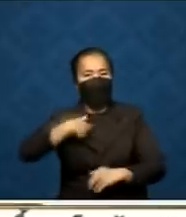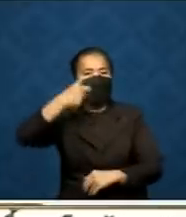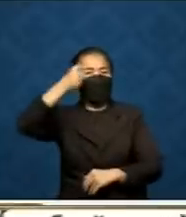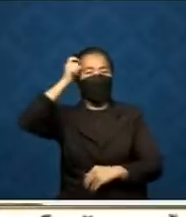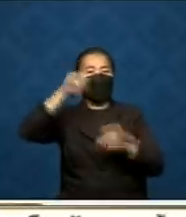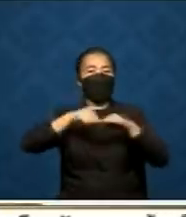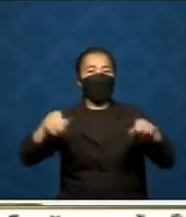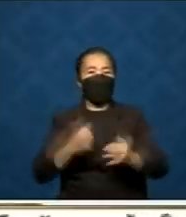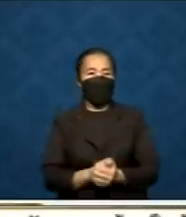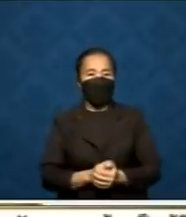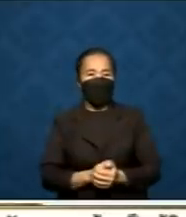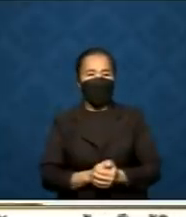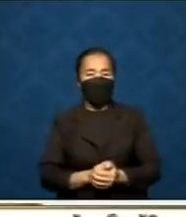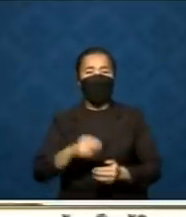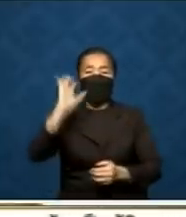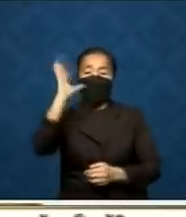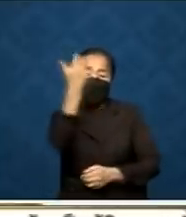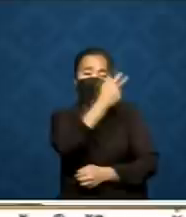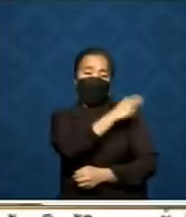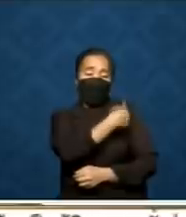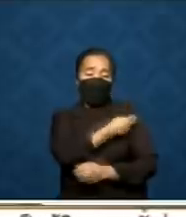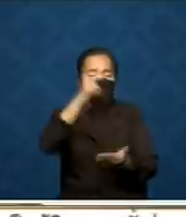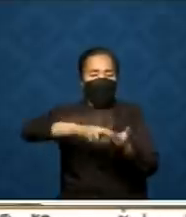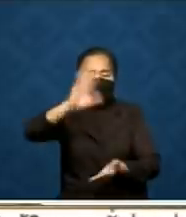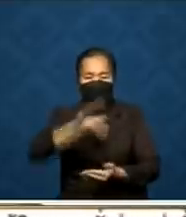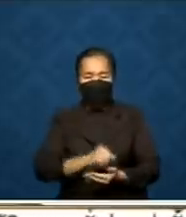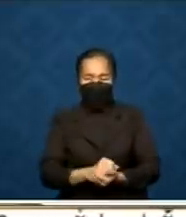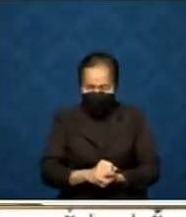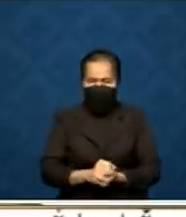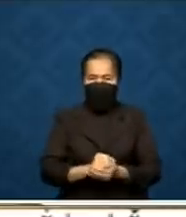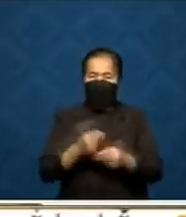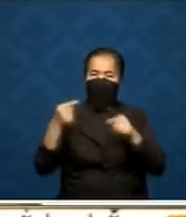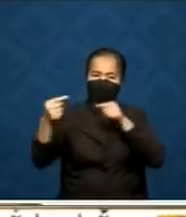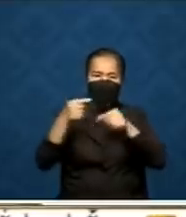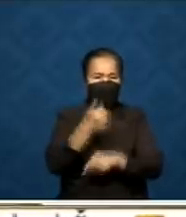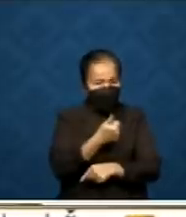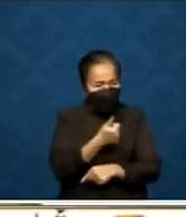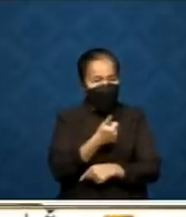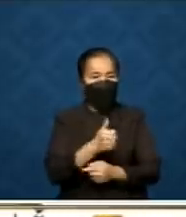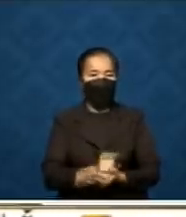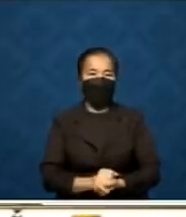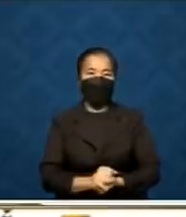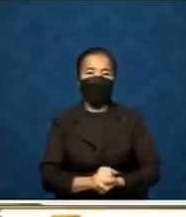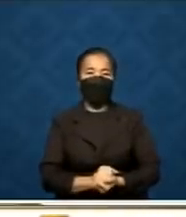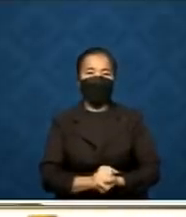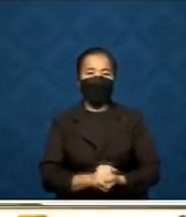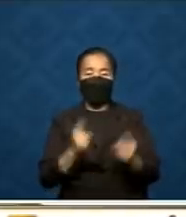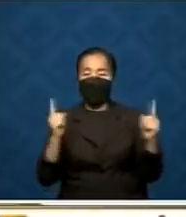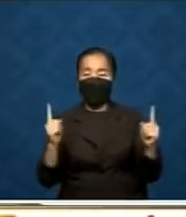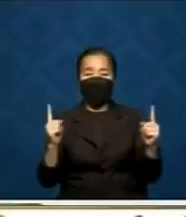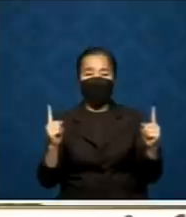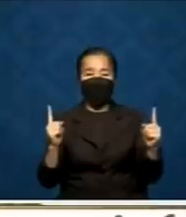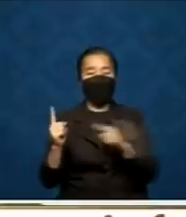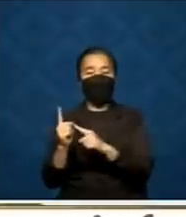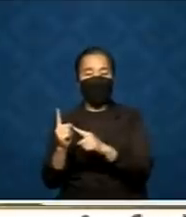ไม่ต้องผ่านการรับรอง W S Oด้วยที่ไปต่อรองกันไหมเนี่ยแต่ก็สู้กันระหว่างคนที่บอกว่า